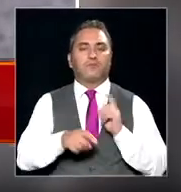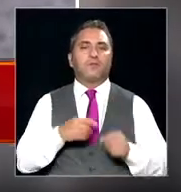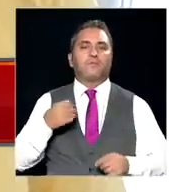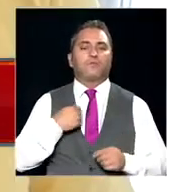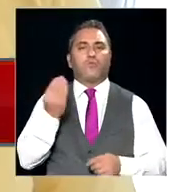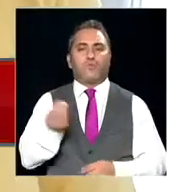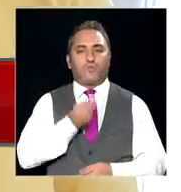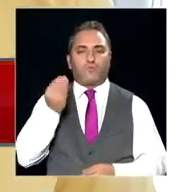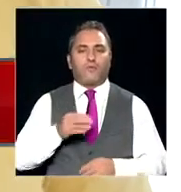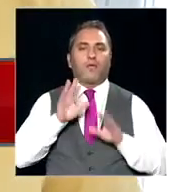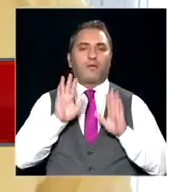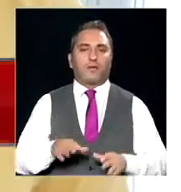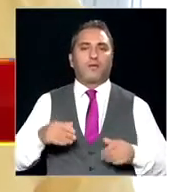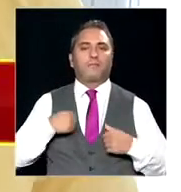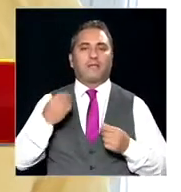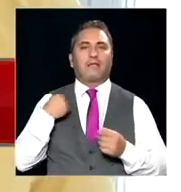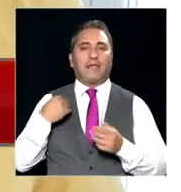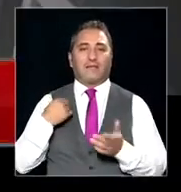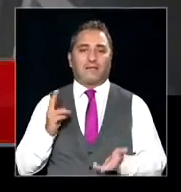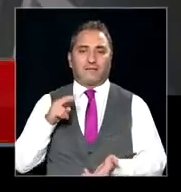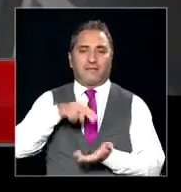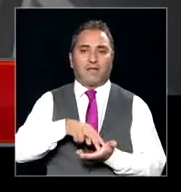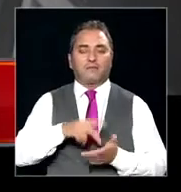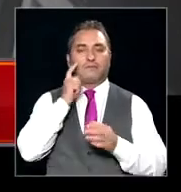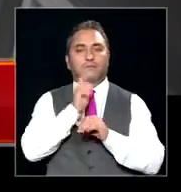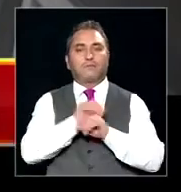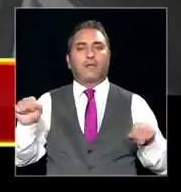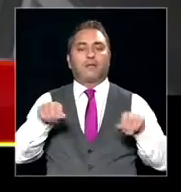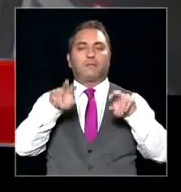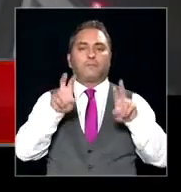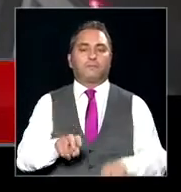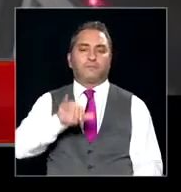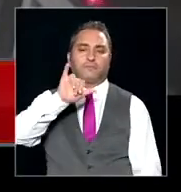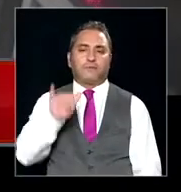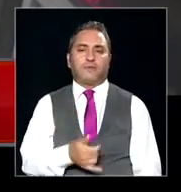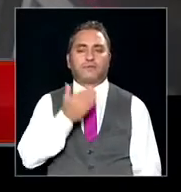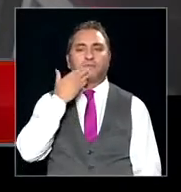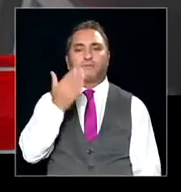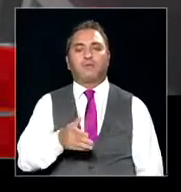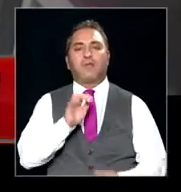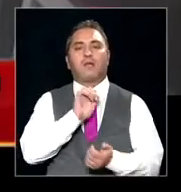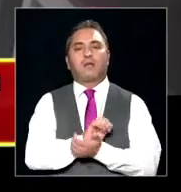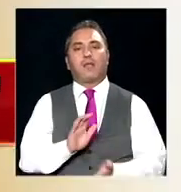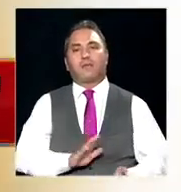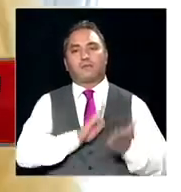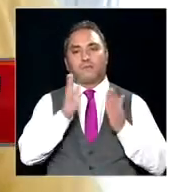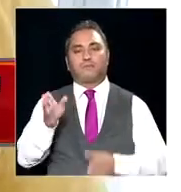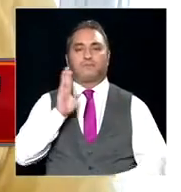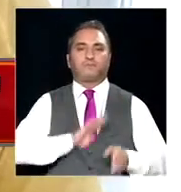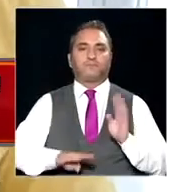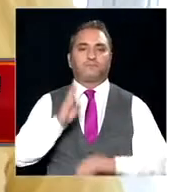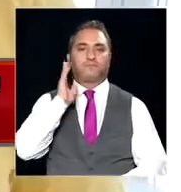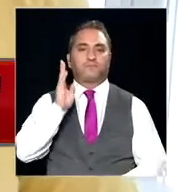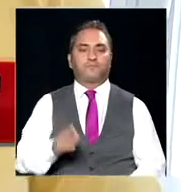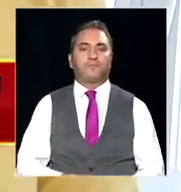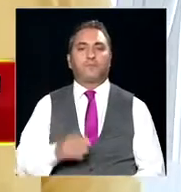firma için tam ayağa kalkmışken çok büyük bir zarar. İş yeri sahibi Dede Kalkan soluğu karakolda aldı. Hırsızlar hiçbir